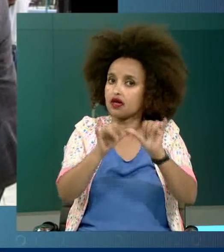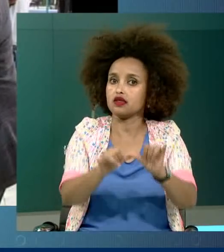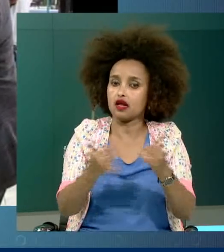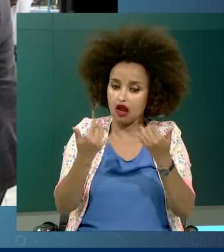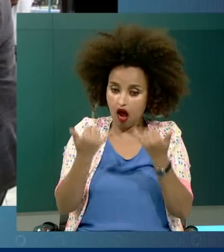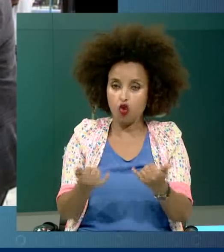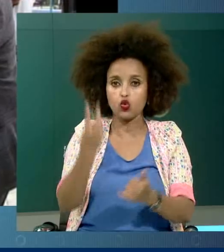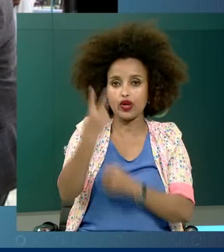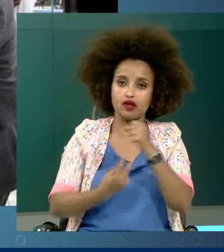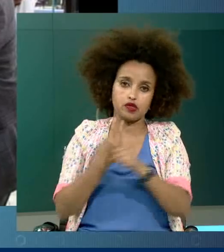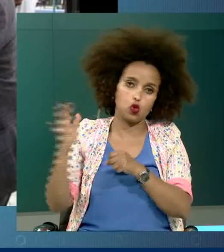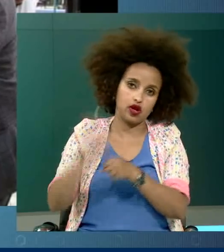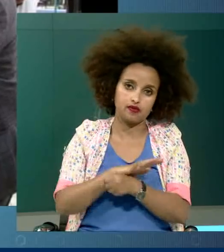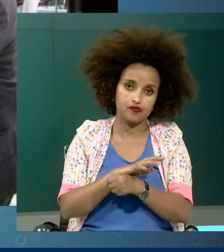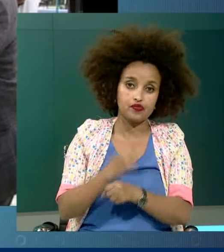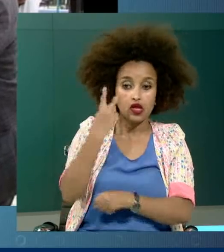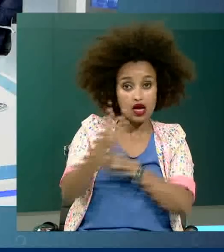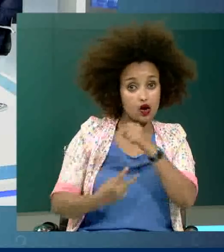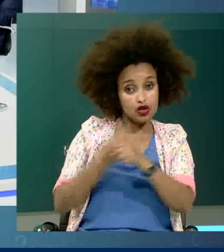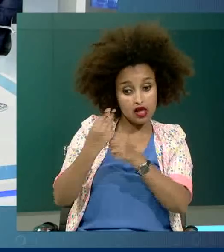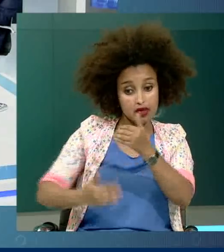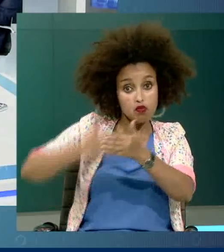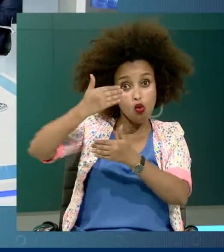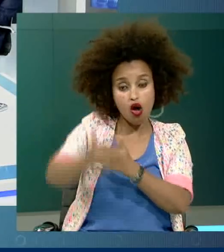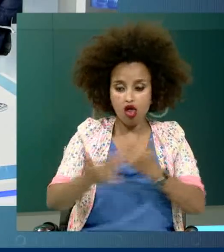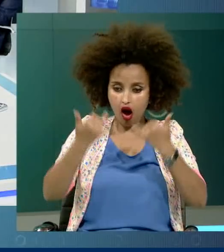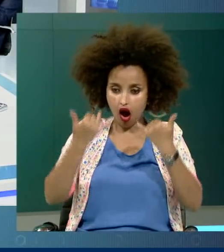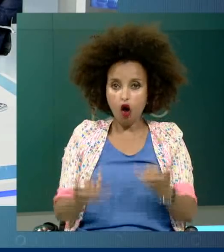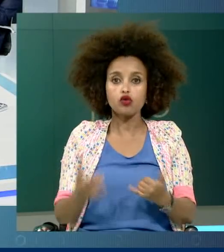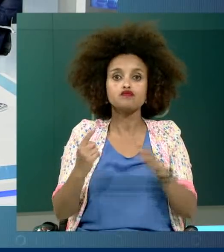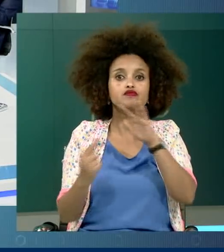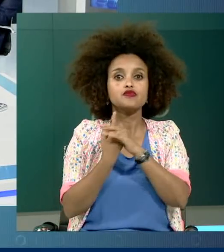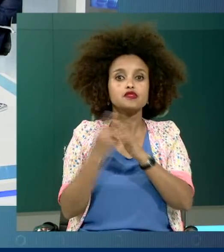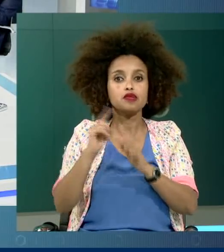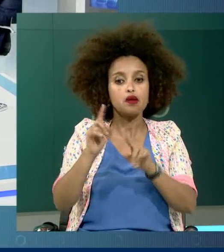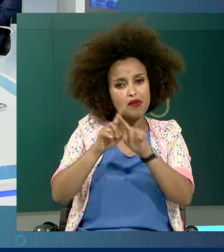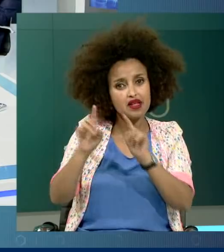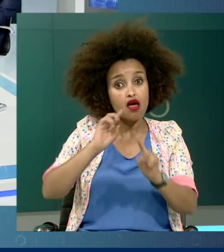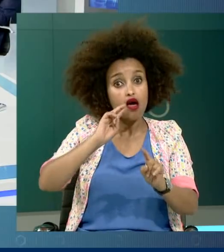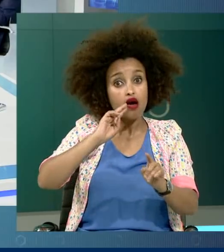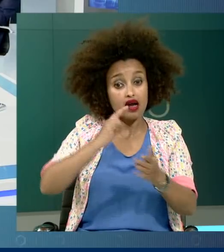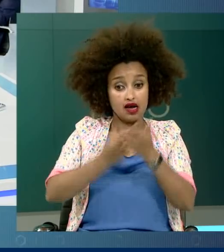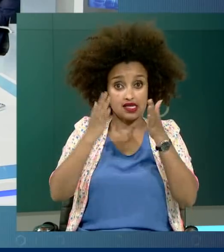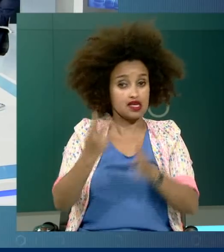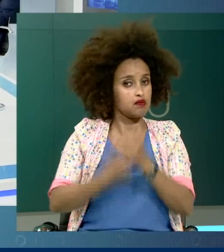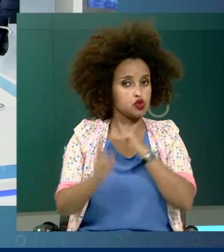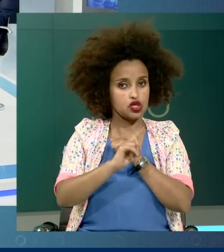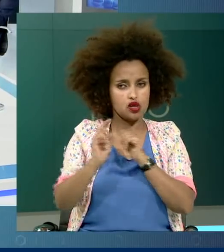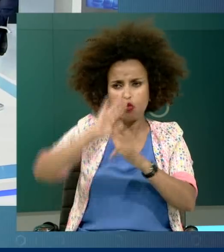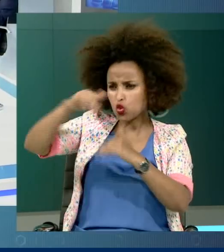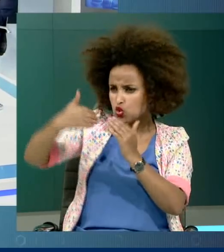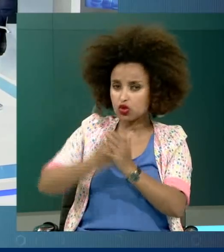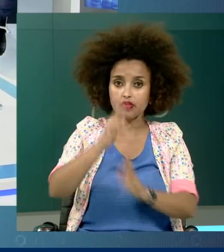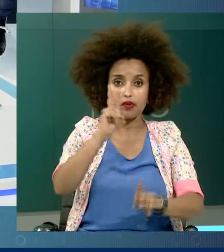2ኛ ዓመታችን ነው። እንግዲህ ከሁለት ዓመት በኋላ አሁን ደግሞ በጣም በተለይ ጋዜጠኞችን ብቻ ሳይሆን ሁሉንም የህብረተሰብ ክፍል